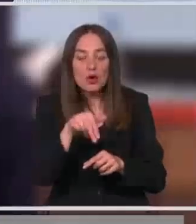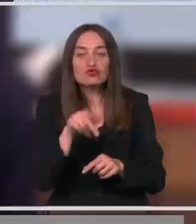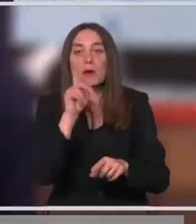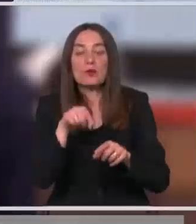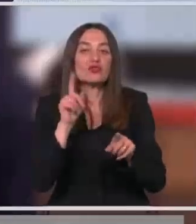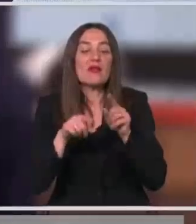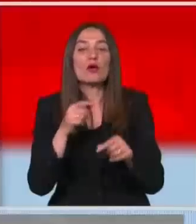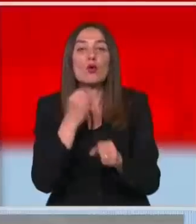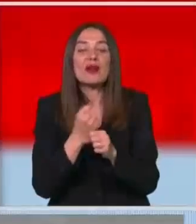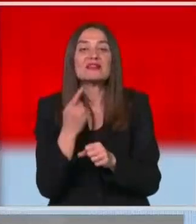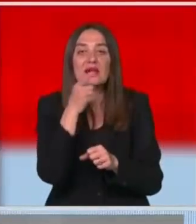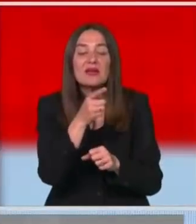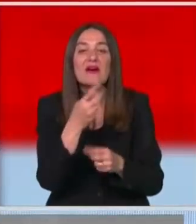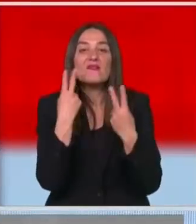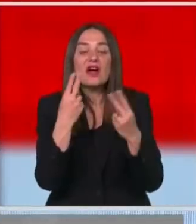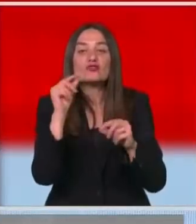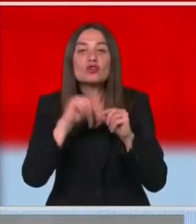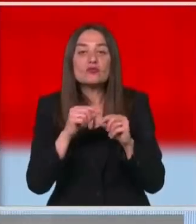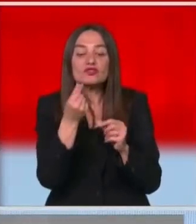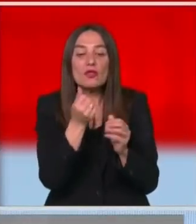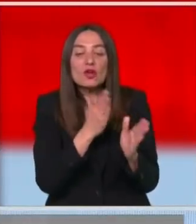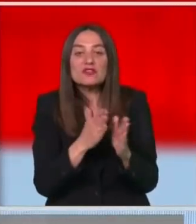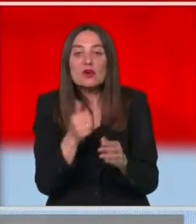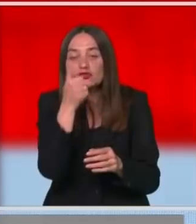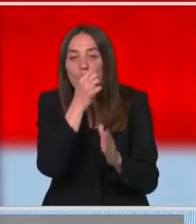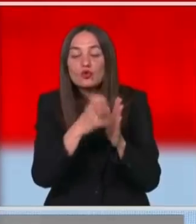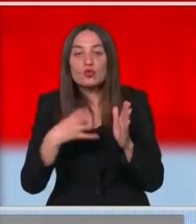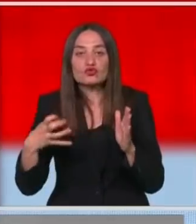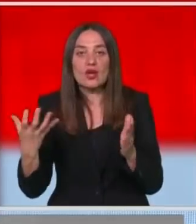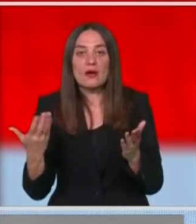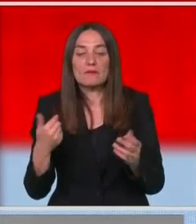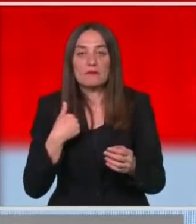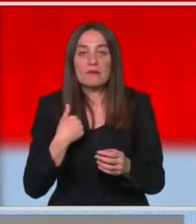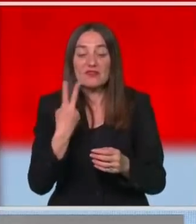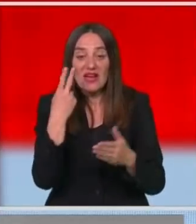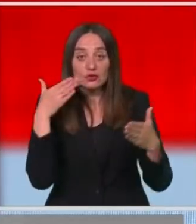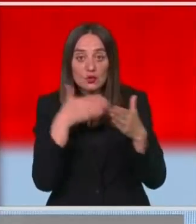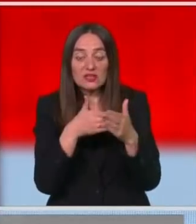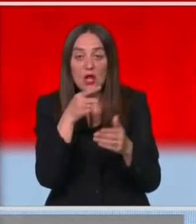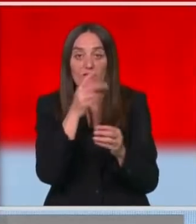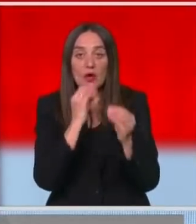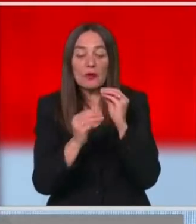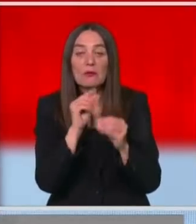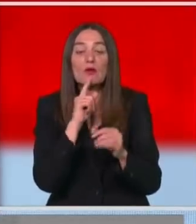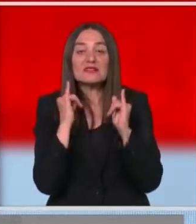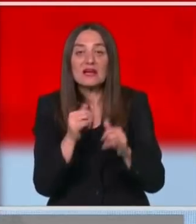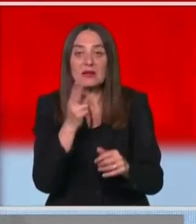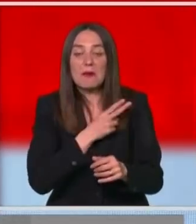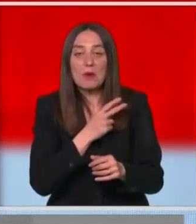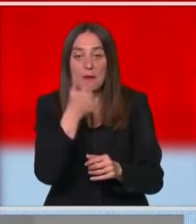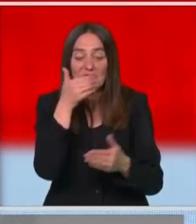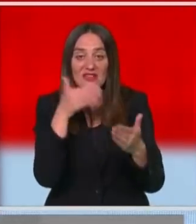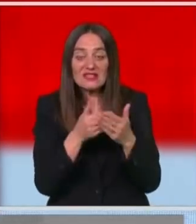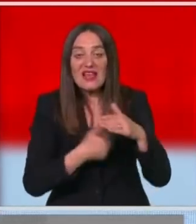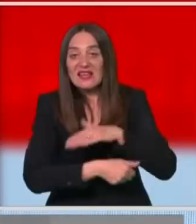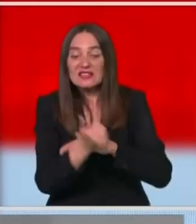neko to da uradi za njih. Važno je očuvati novčane tokove što duže. Mi moramo, dva su cilja ovog problema koji sad imamo. Prvi cilj je da